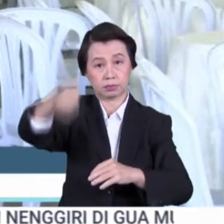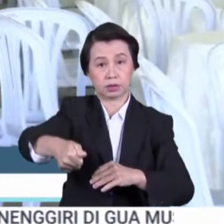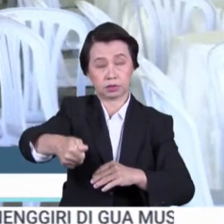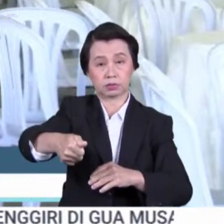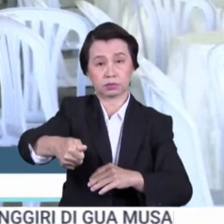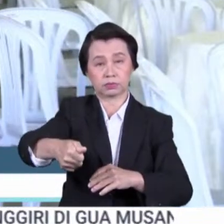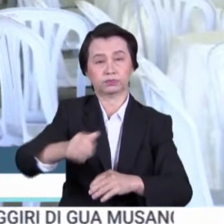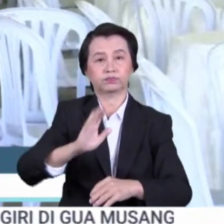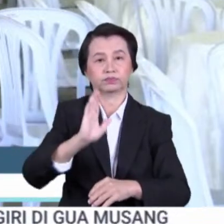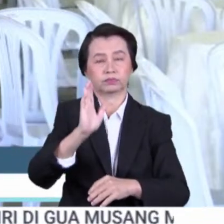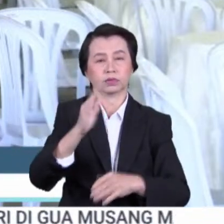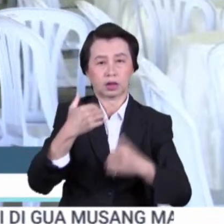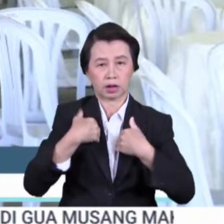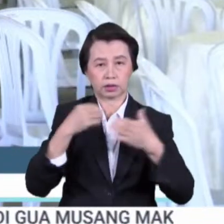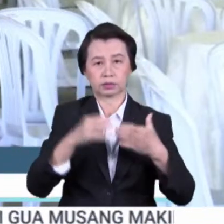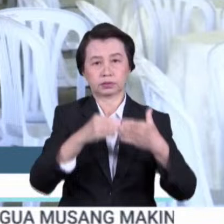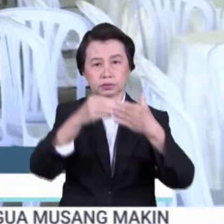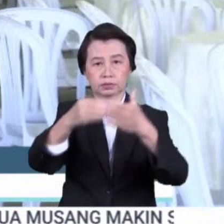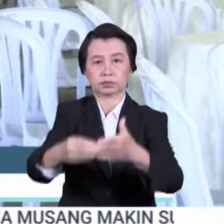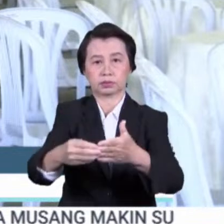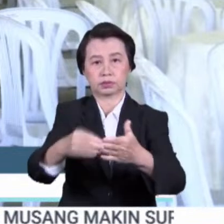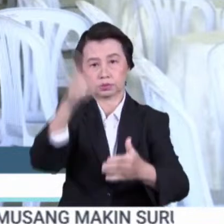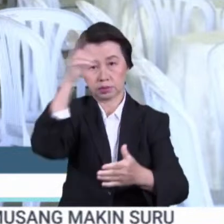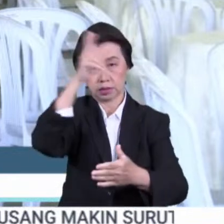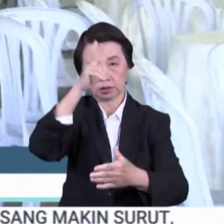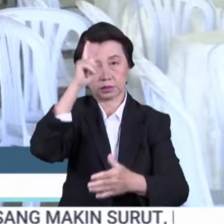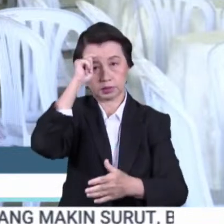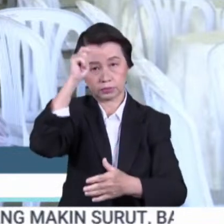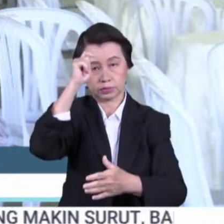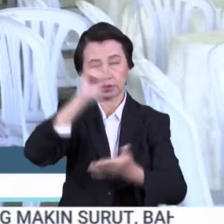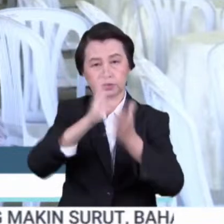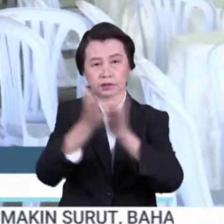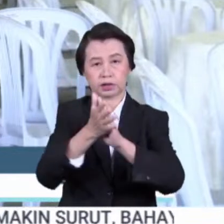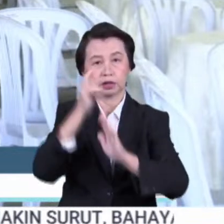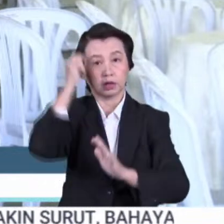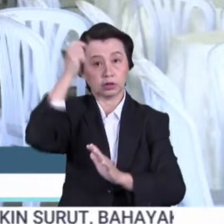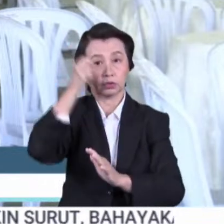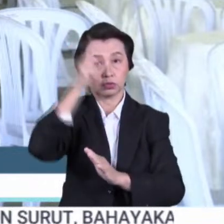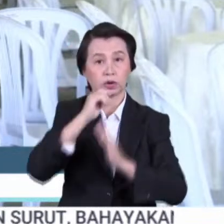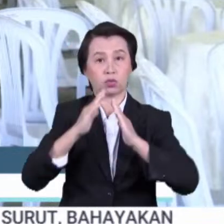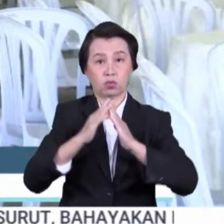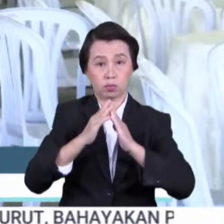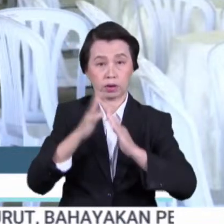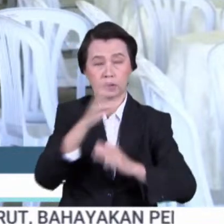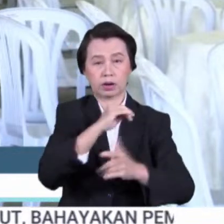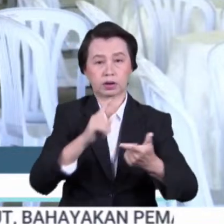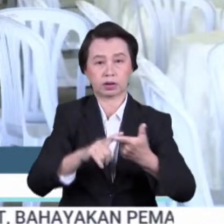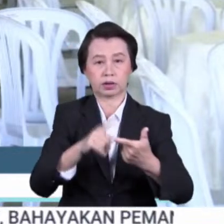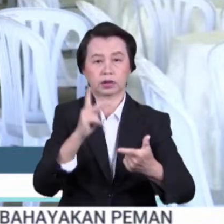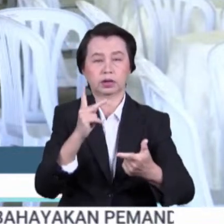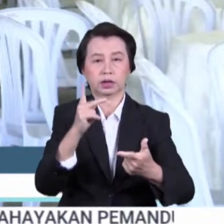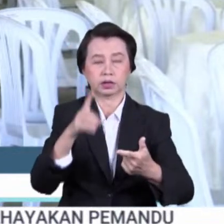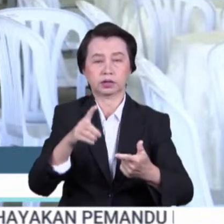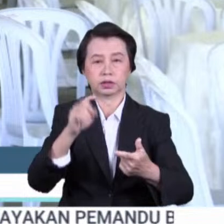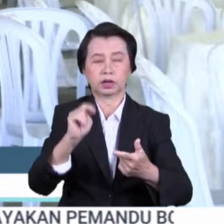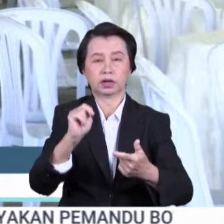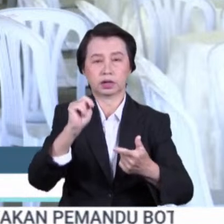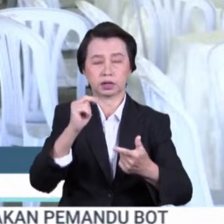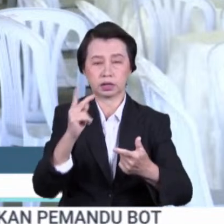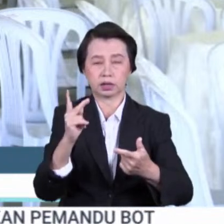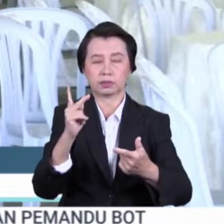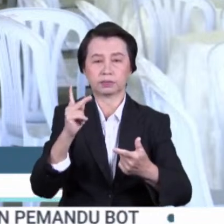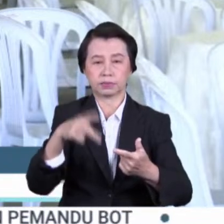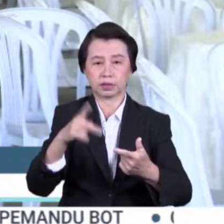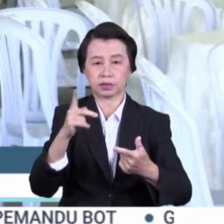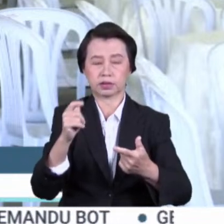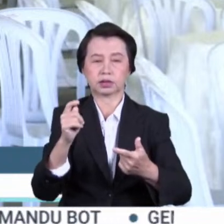iaitu akan diteraju oleh Kerajaan Negeri Terengganu selaku tuan rumah dan Kementerian Perdagangan Dalam Negeri dan Kos Sara Hidup selaku